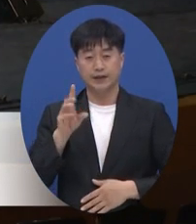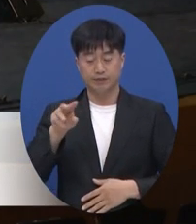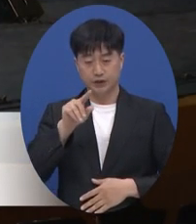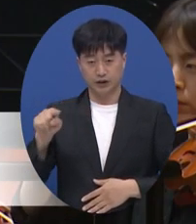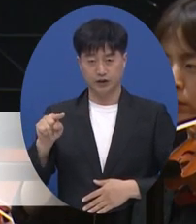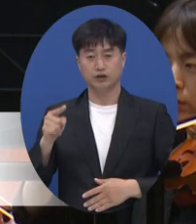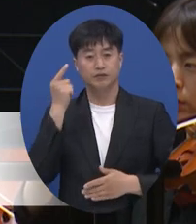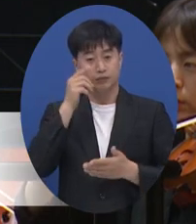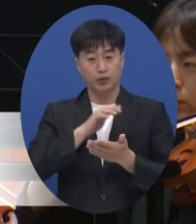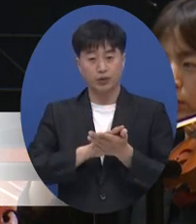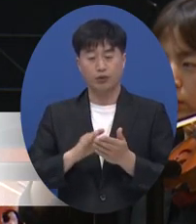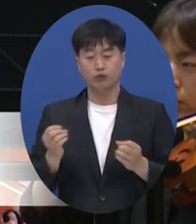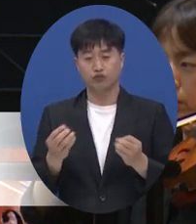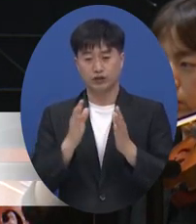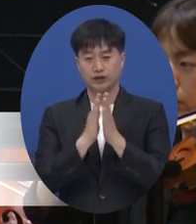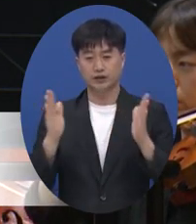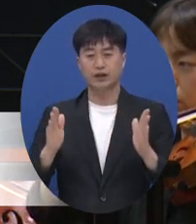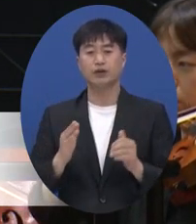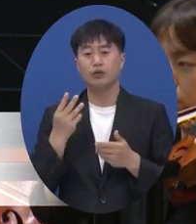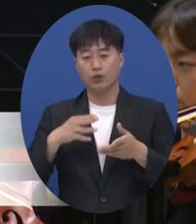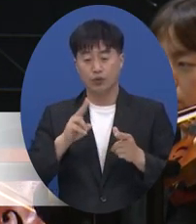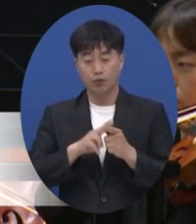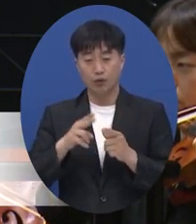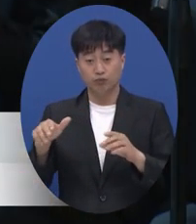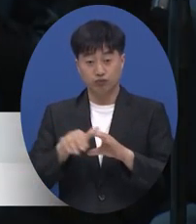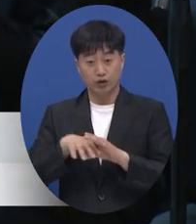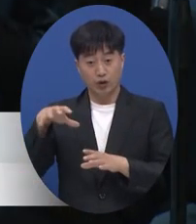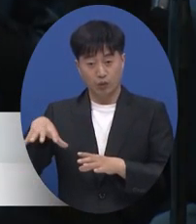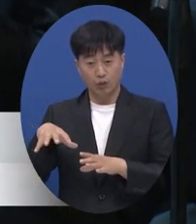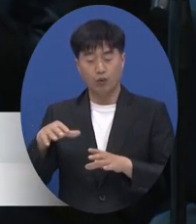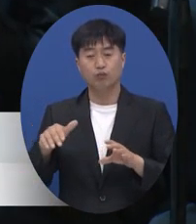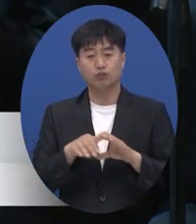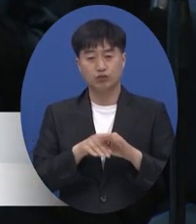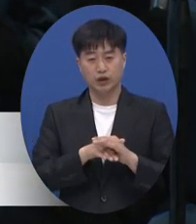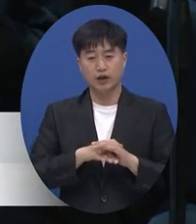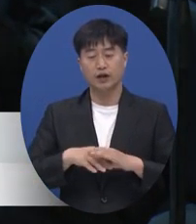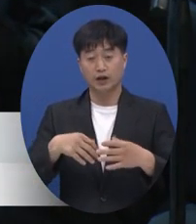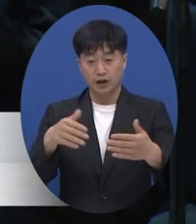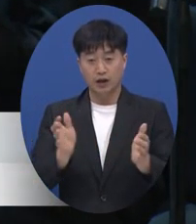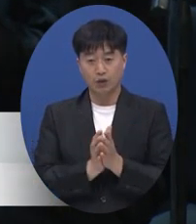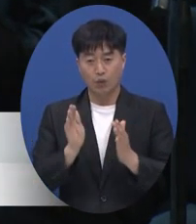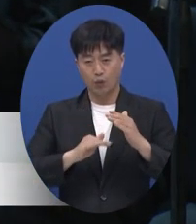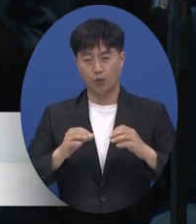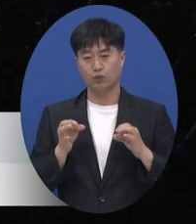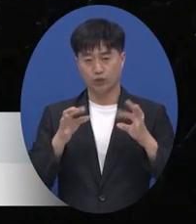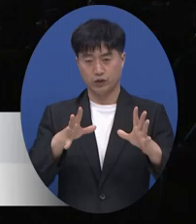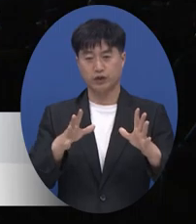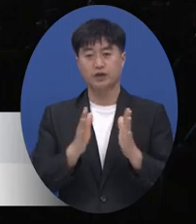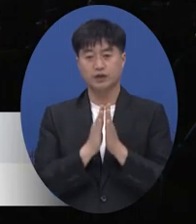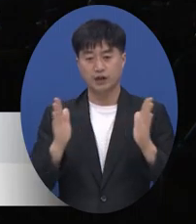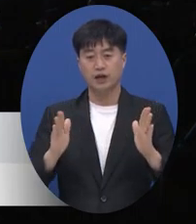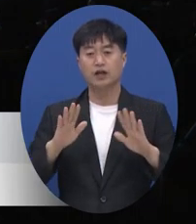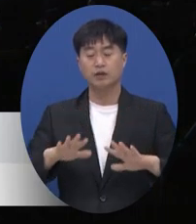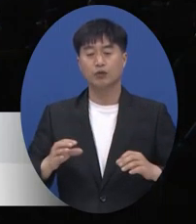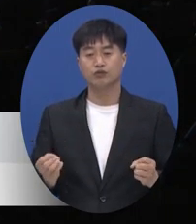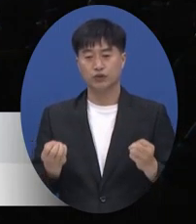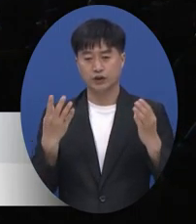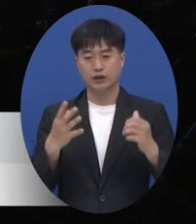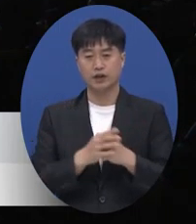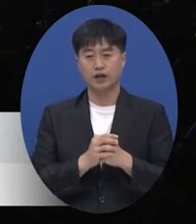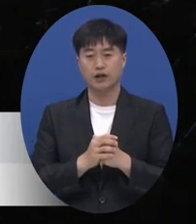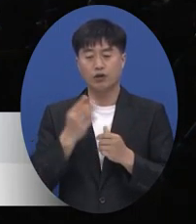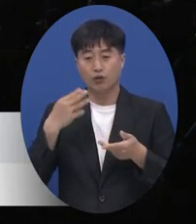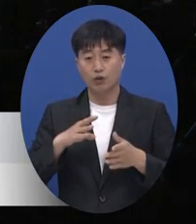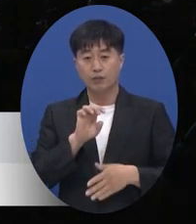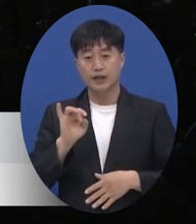콘서트가 열렸습니다. 경기도와 경기도 문화의 전당, 경기 문화재단 공동 주최로 진행되는 이번 콘서트에는